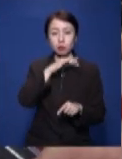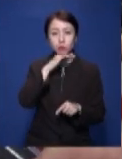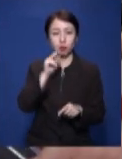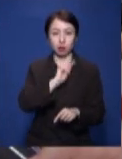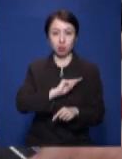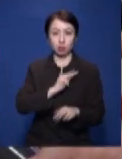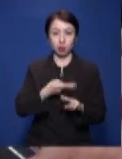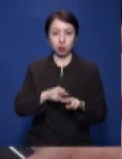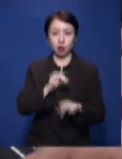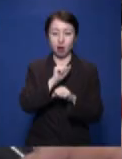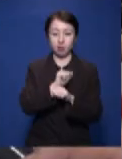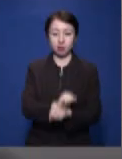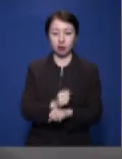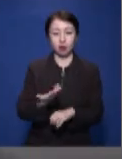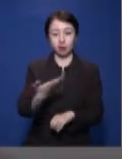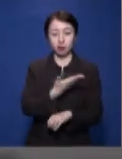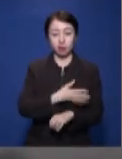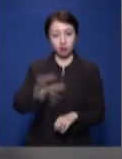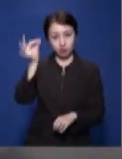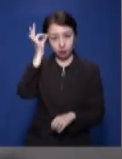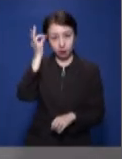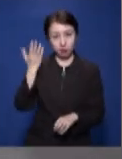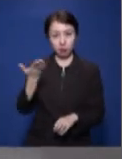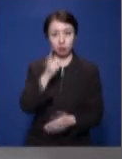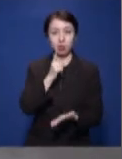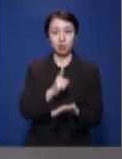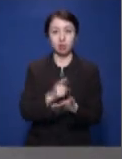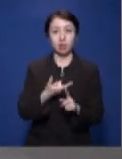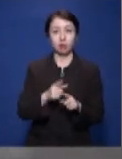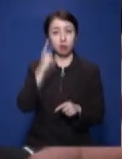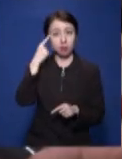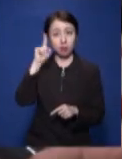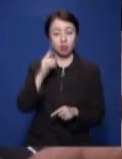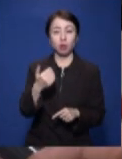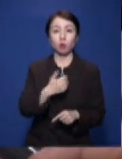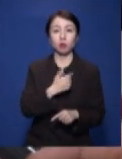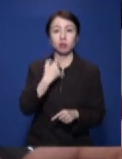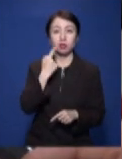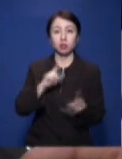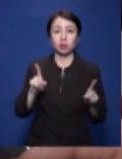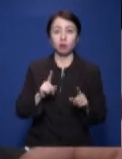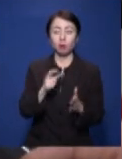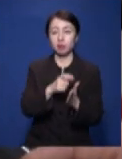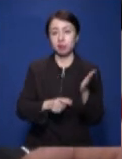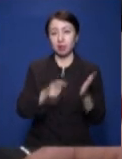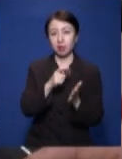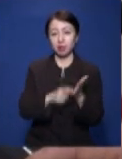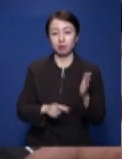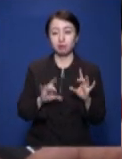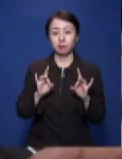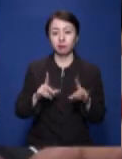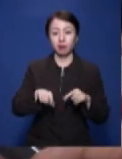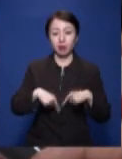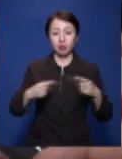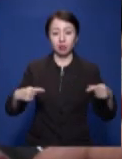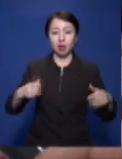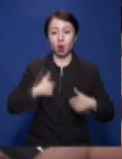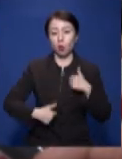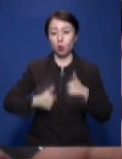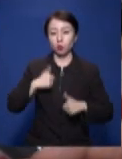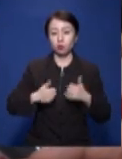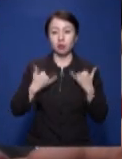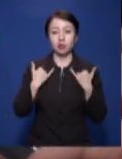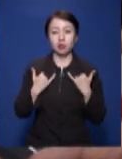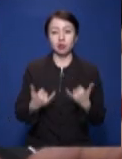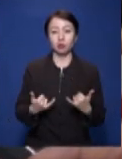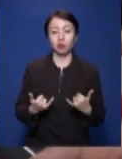труды, которые остались в нашей памяти, и мы должны об этом знать. Хочется отметить, что его стихи декламируются на различных конкурсах. И